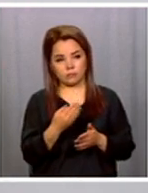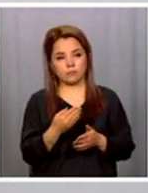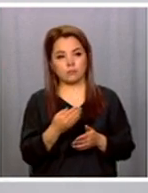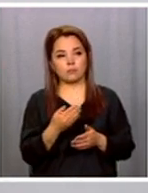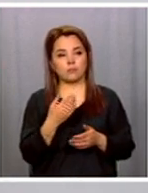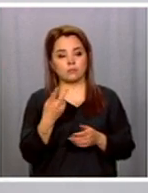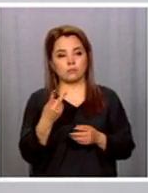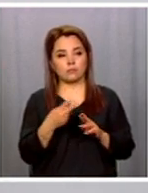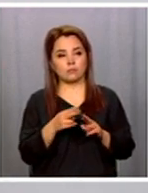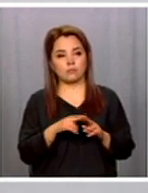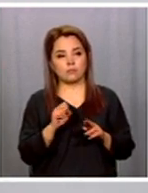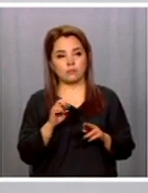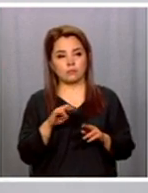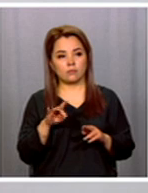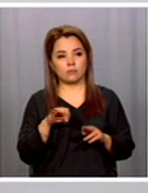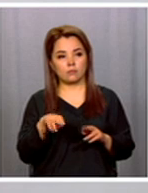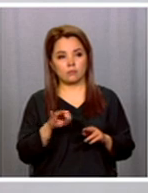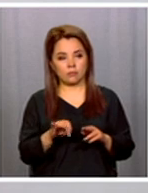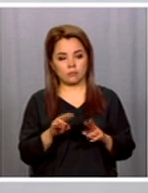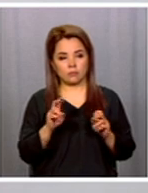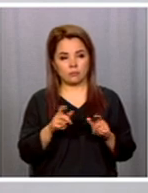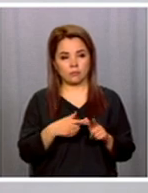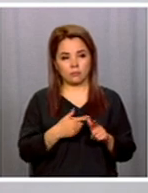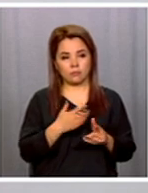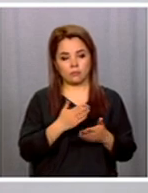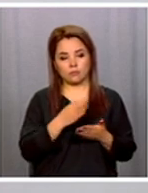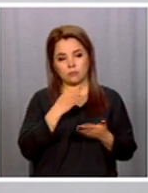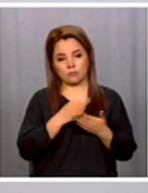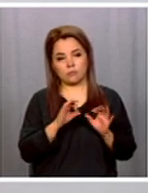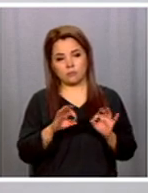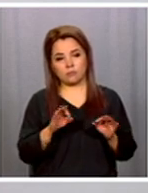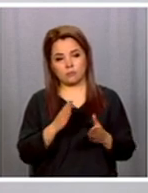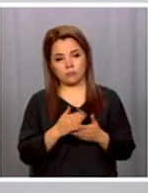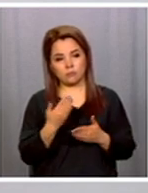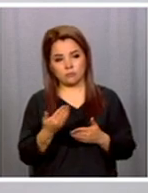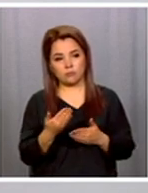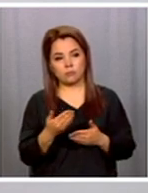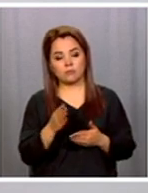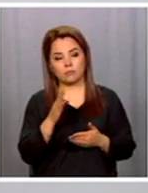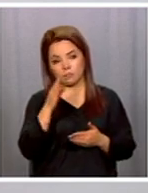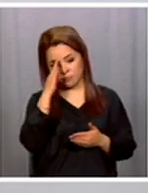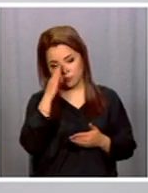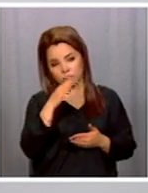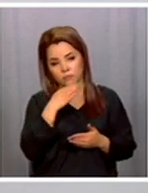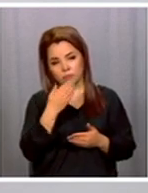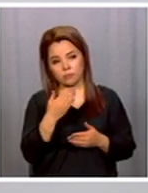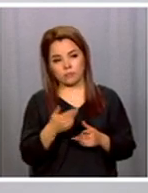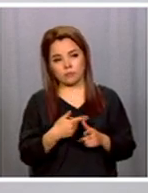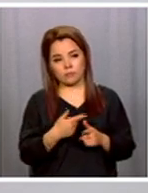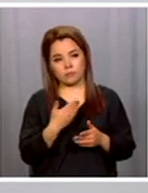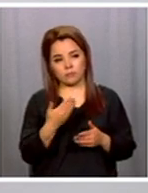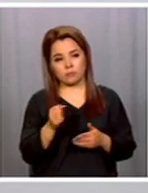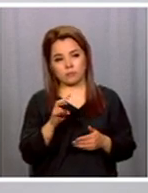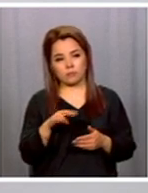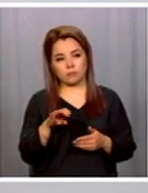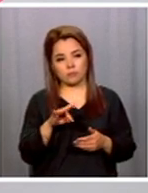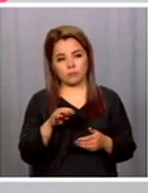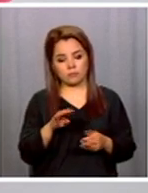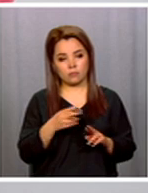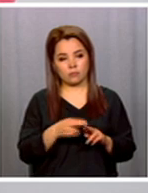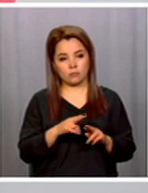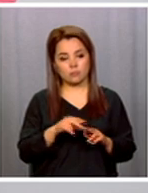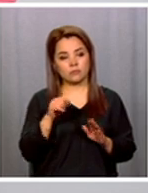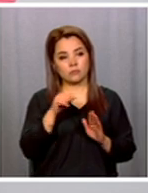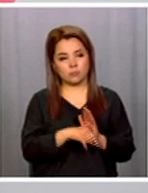екіншісі антериди. Антеридиді жаңаған айтып кеттік, бұл аталық жыныс мүшесі. Антеридидің